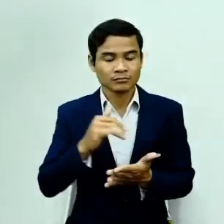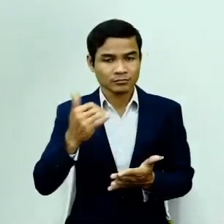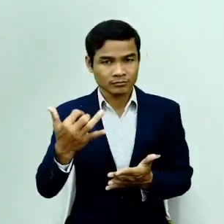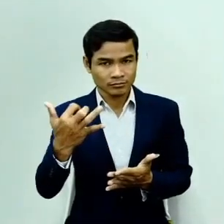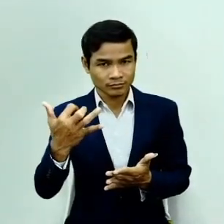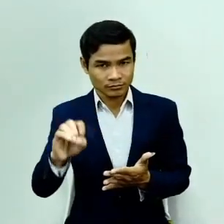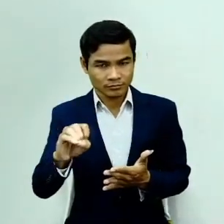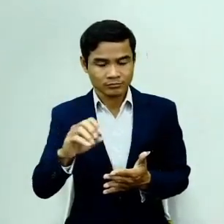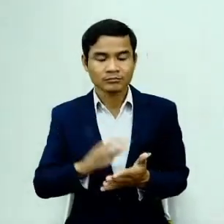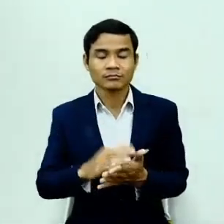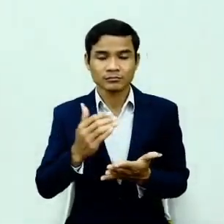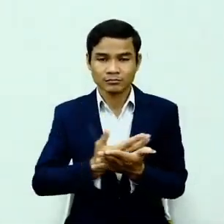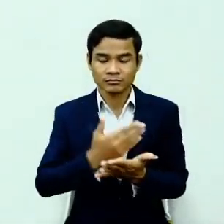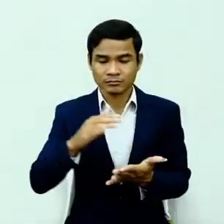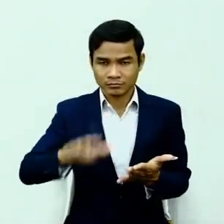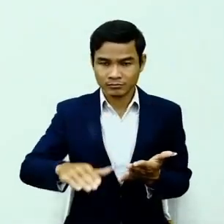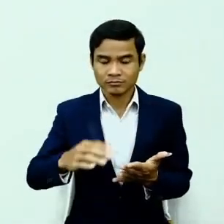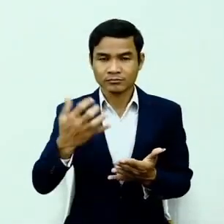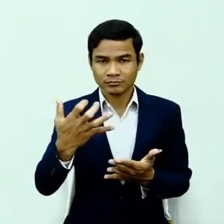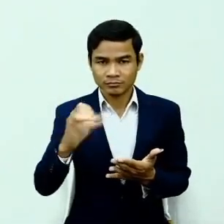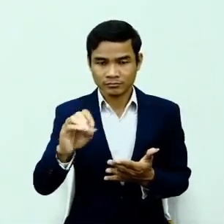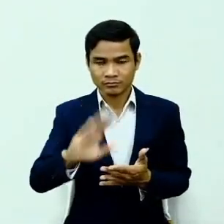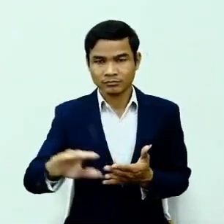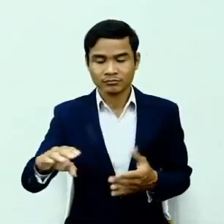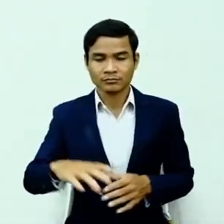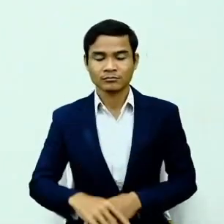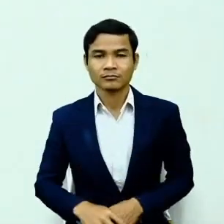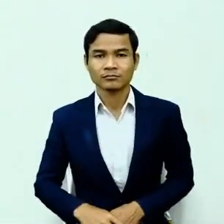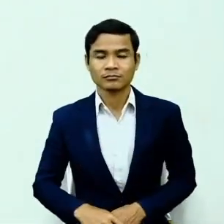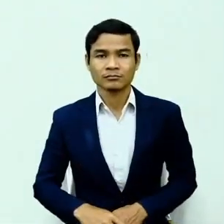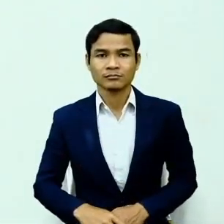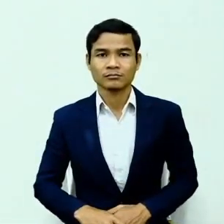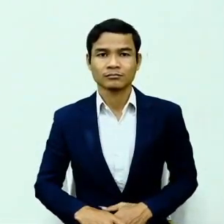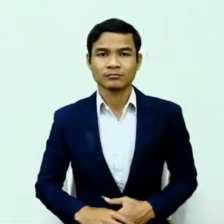chật chật sập nè con chà ta